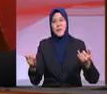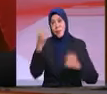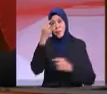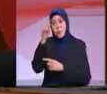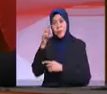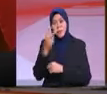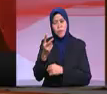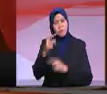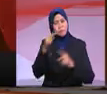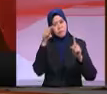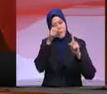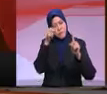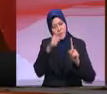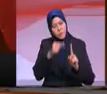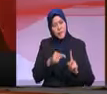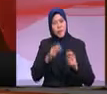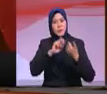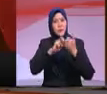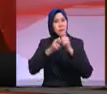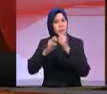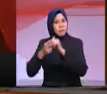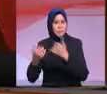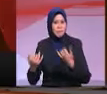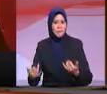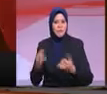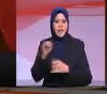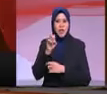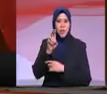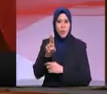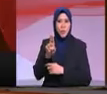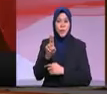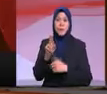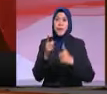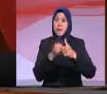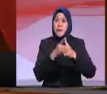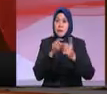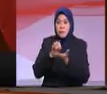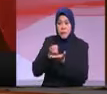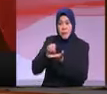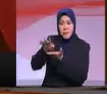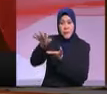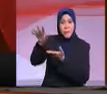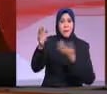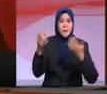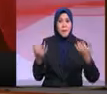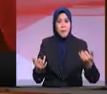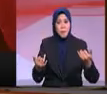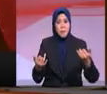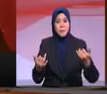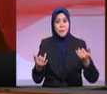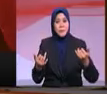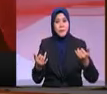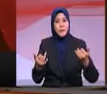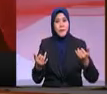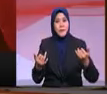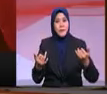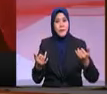melihat kepada isu-isu semasa. Dan seterusnya, slide pertama, kalau kita lihat setakat ini, iaitu